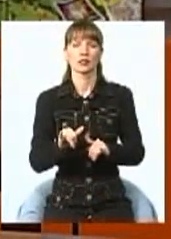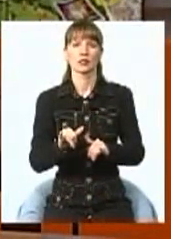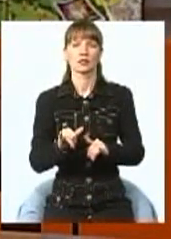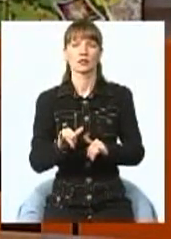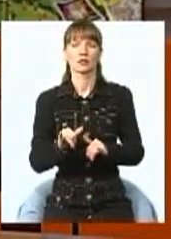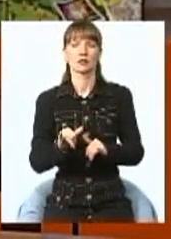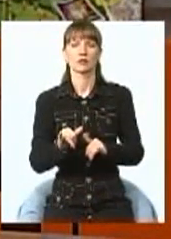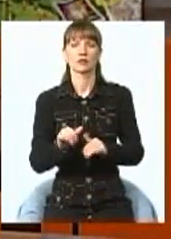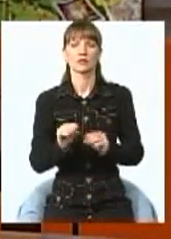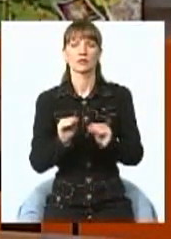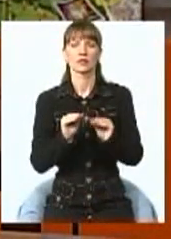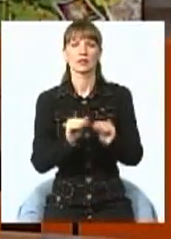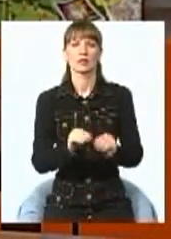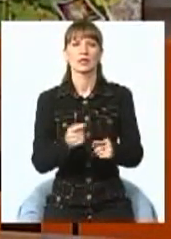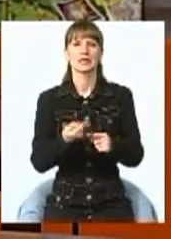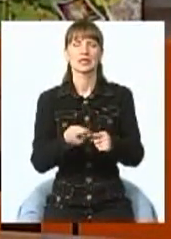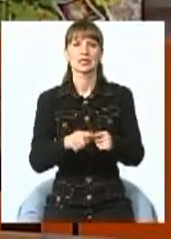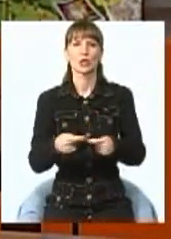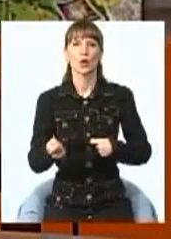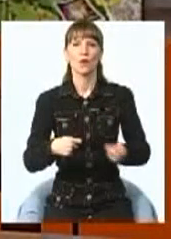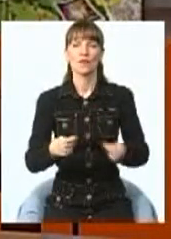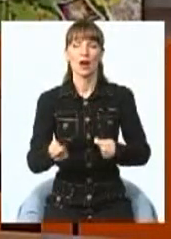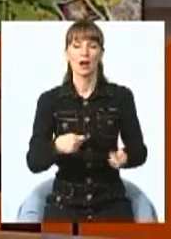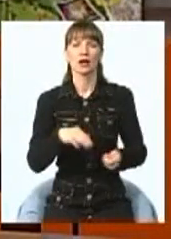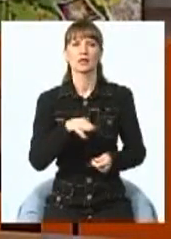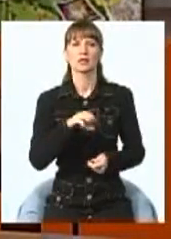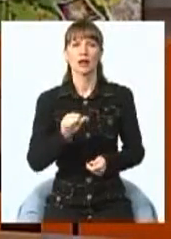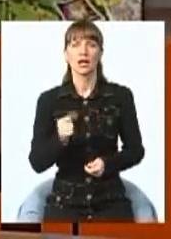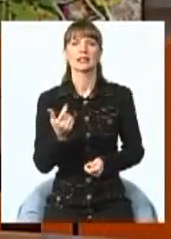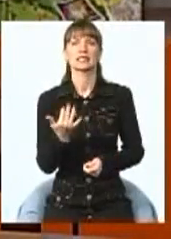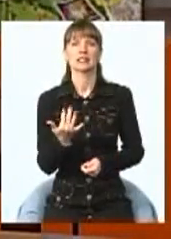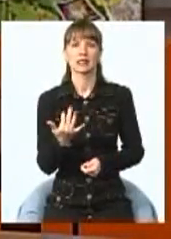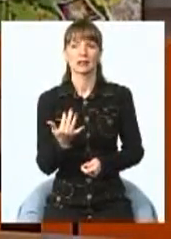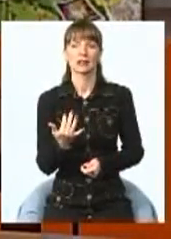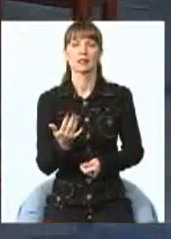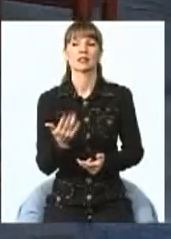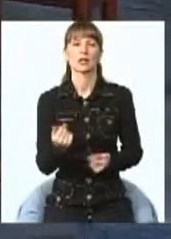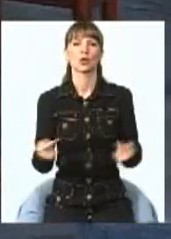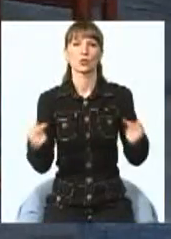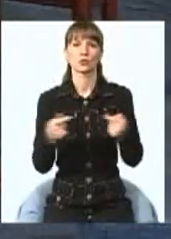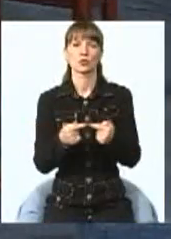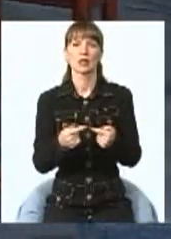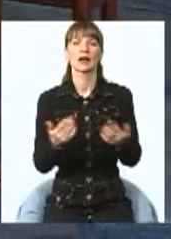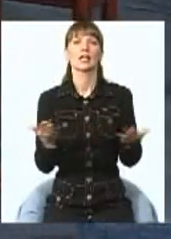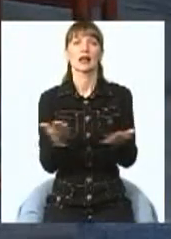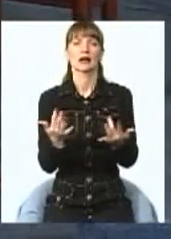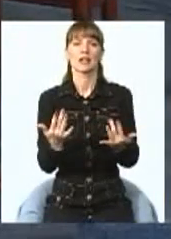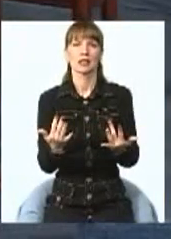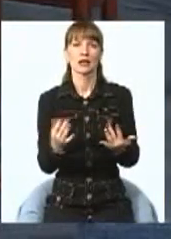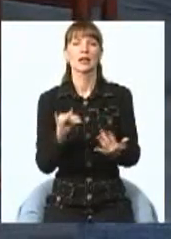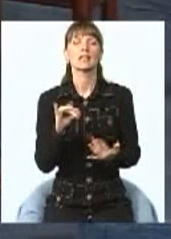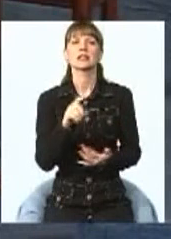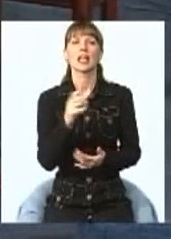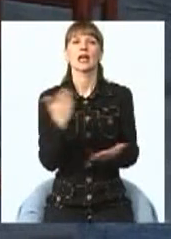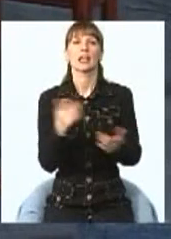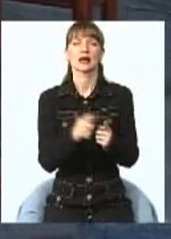доставляти ці товари та скільки. Так, цілком правильно. В якій кількості і за який